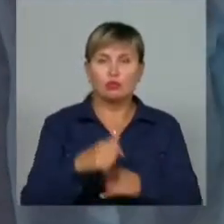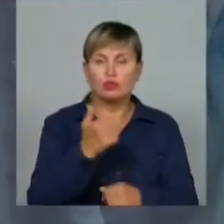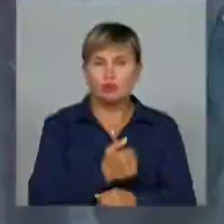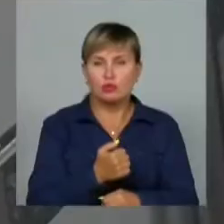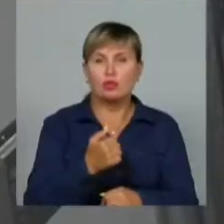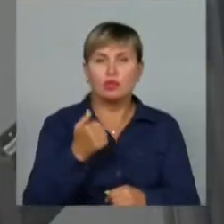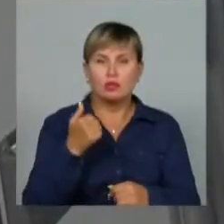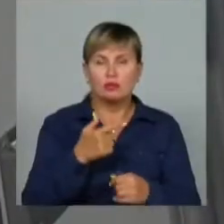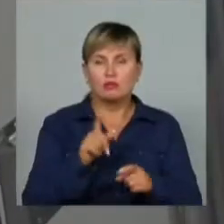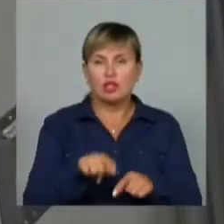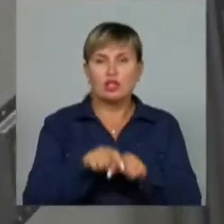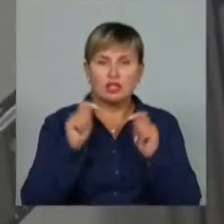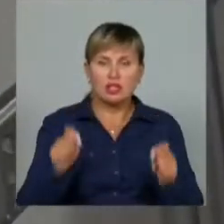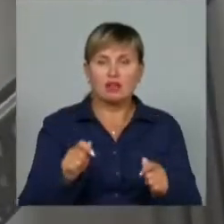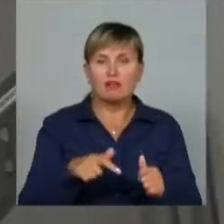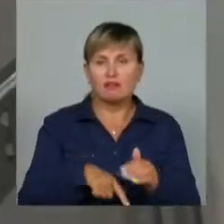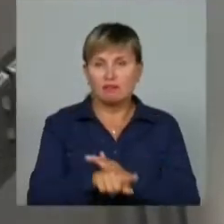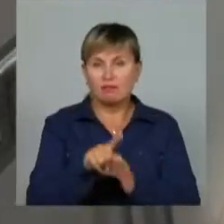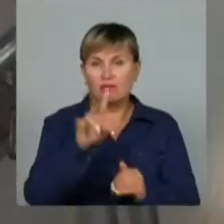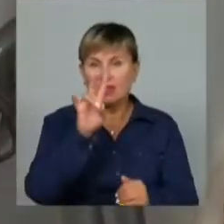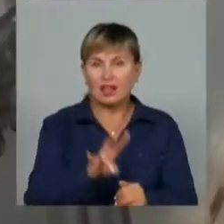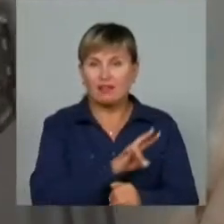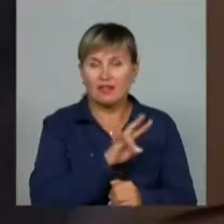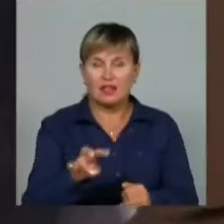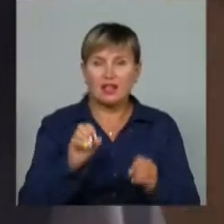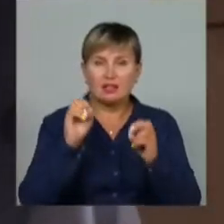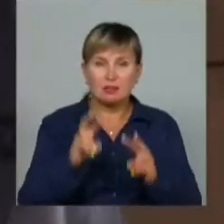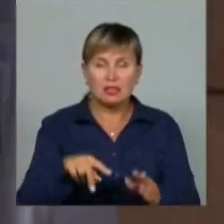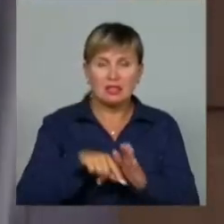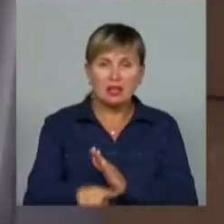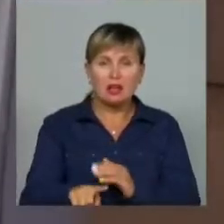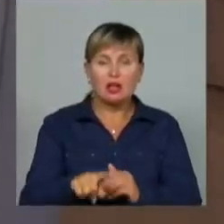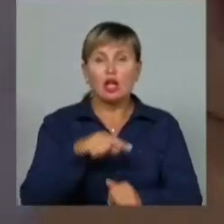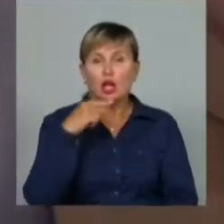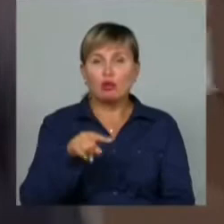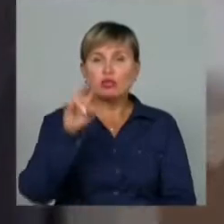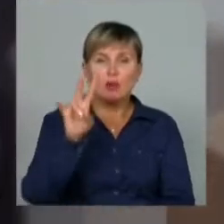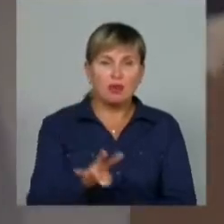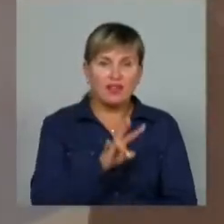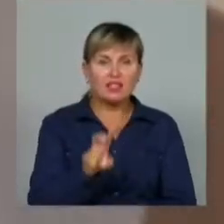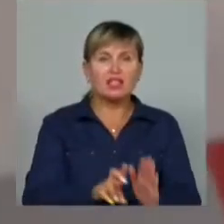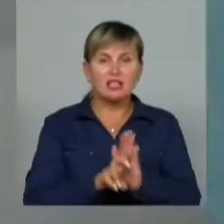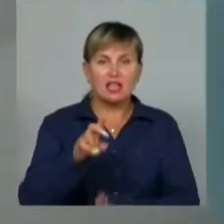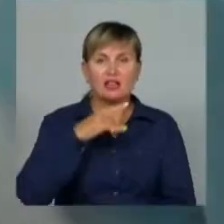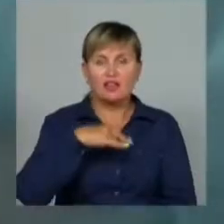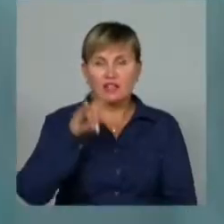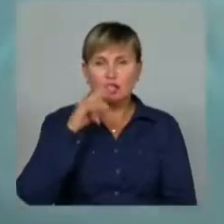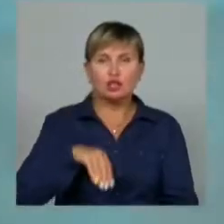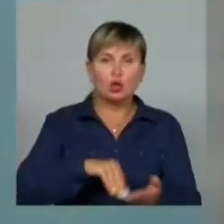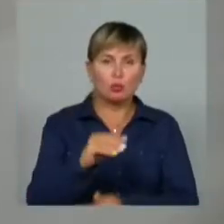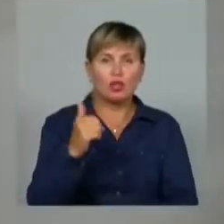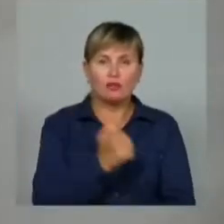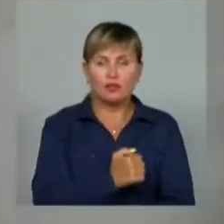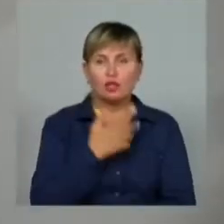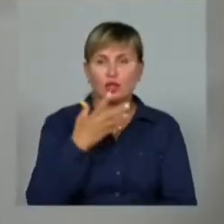несколько раз даже разворачивали на базе Вознесенского кафедрального собора. Стоит отметить, что Русская православная церковь Казахстана закупила вакцины